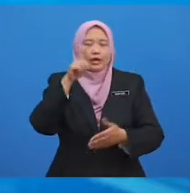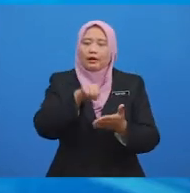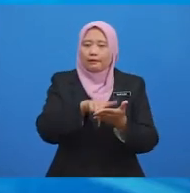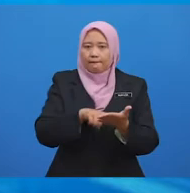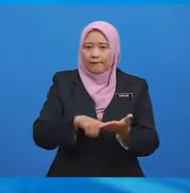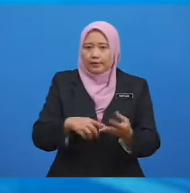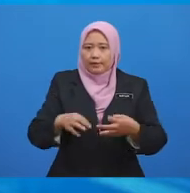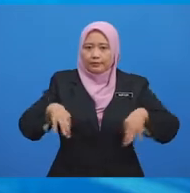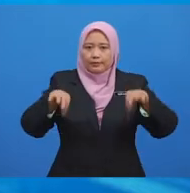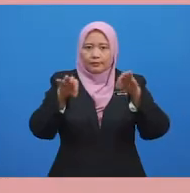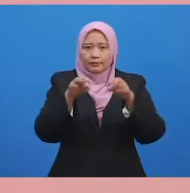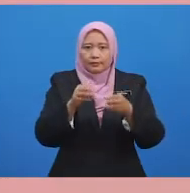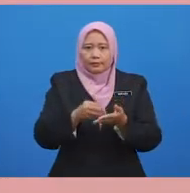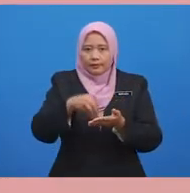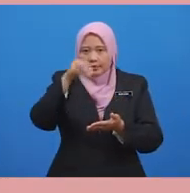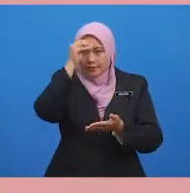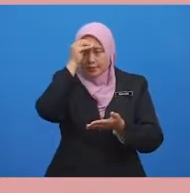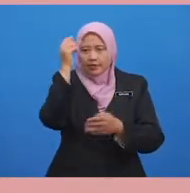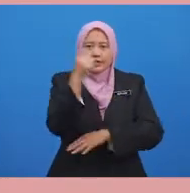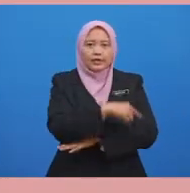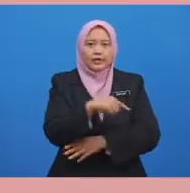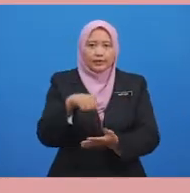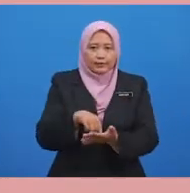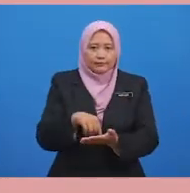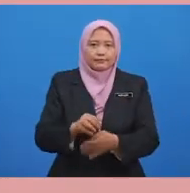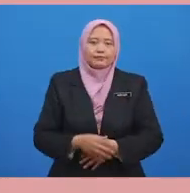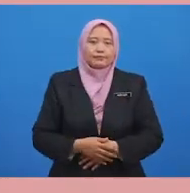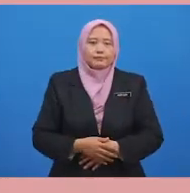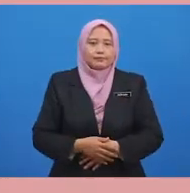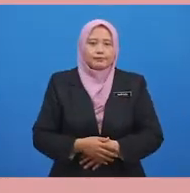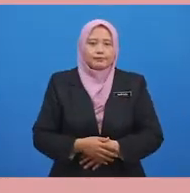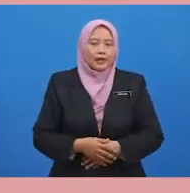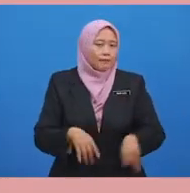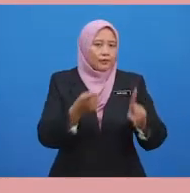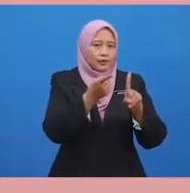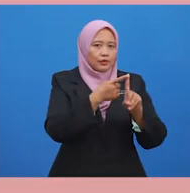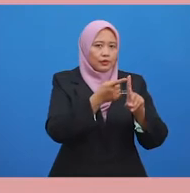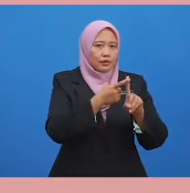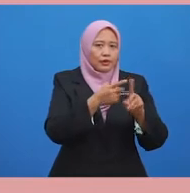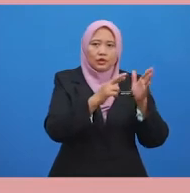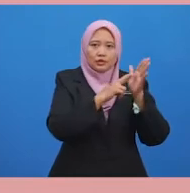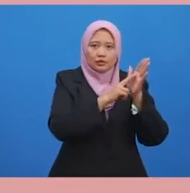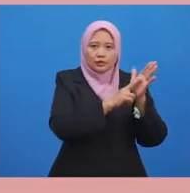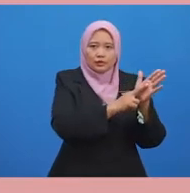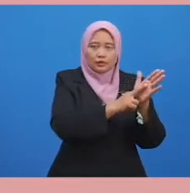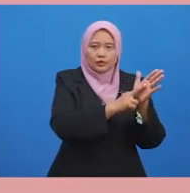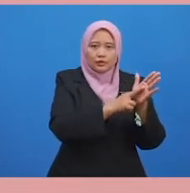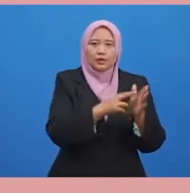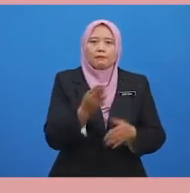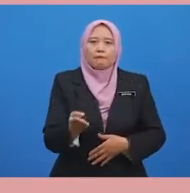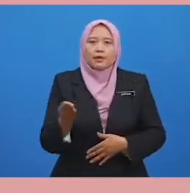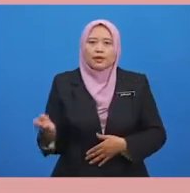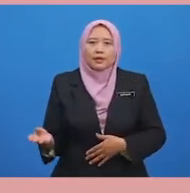dipelajari pada hari ini. Soalan 1. Rajah menunjukkan bekas yang diperbuat daripada sejenis